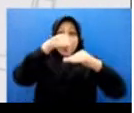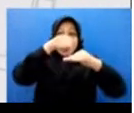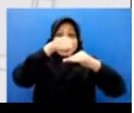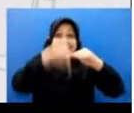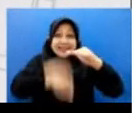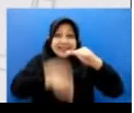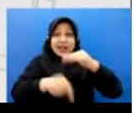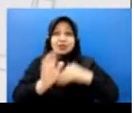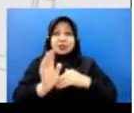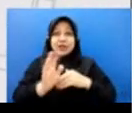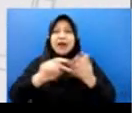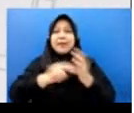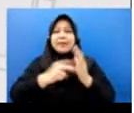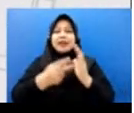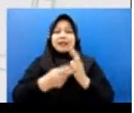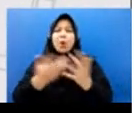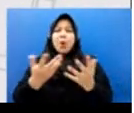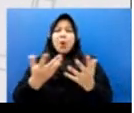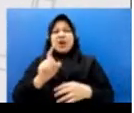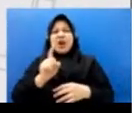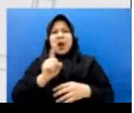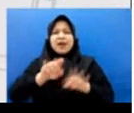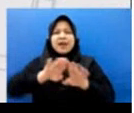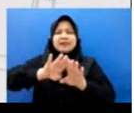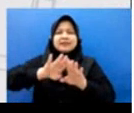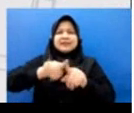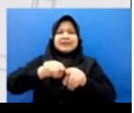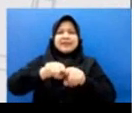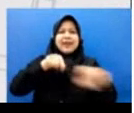nggak rela kalau ada yang kelewatan, orang saya udah